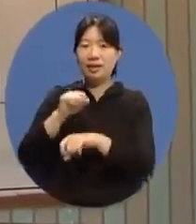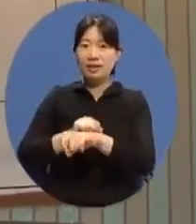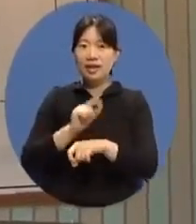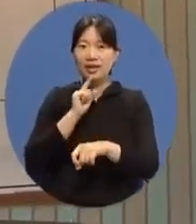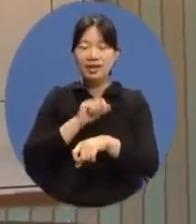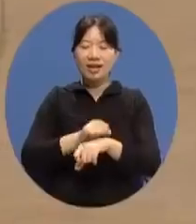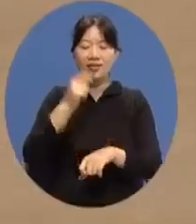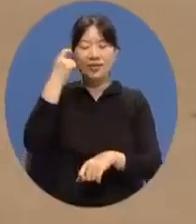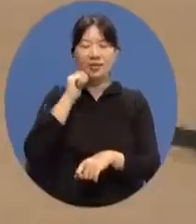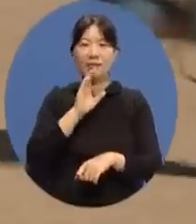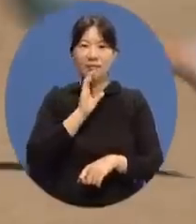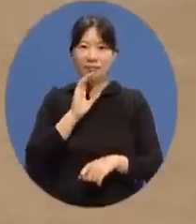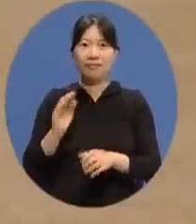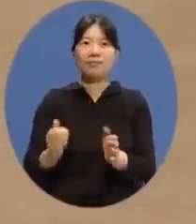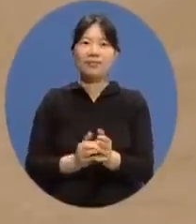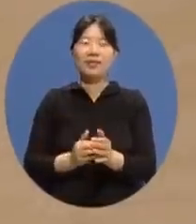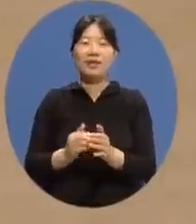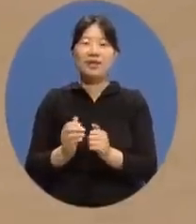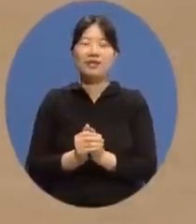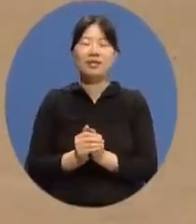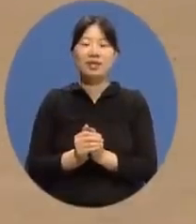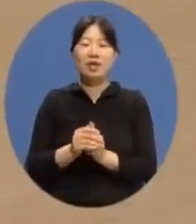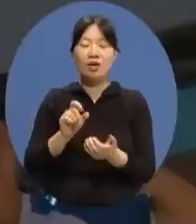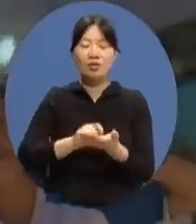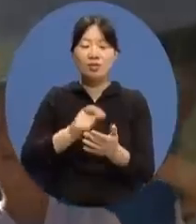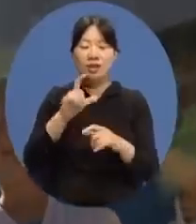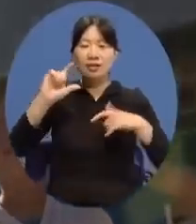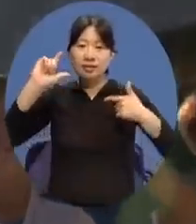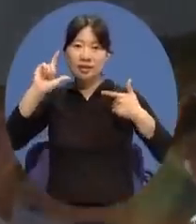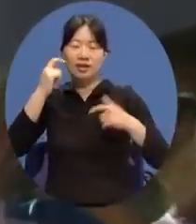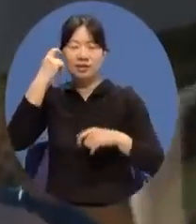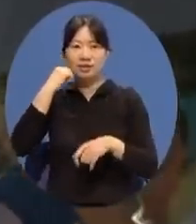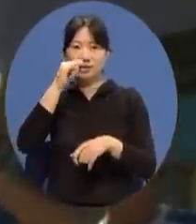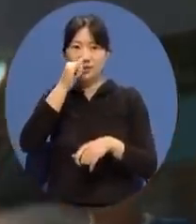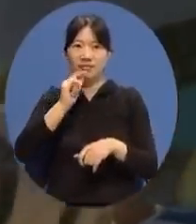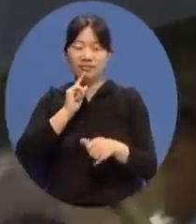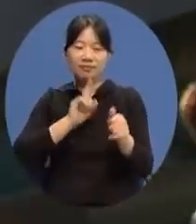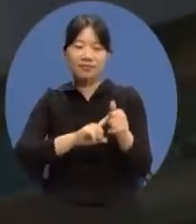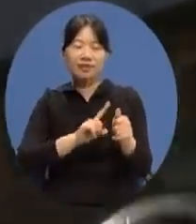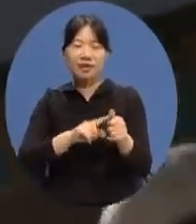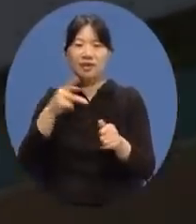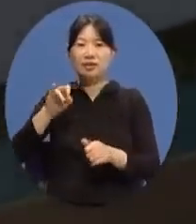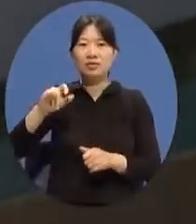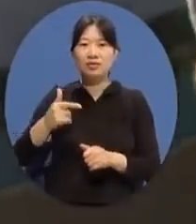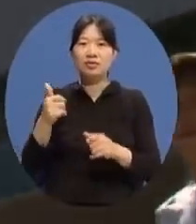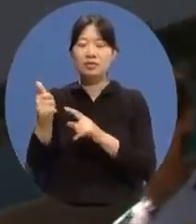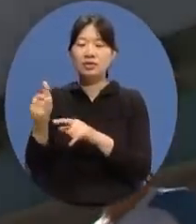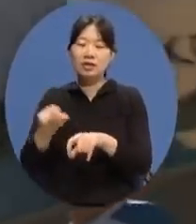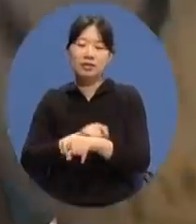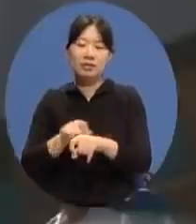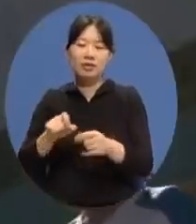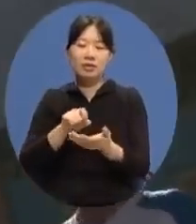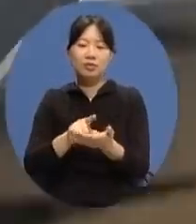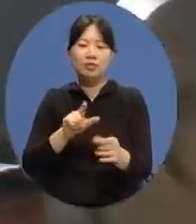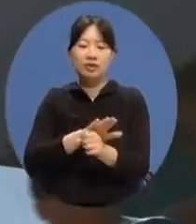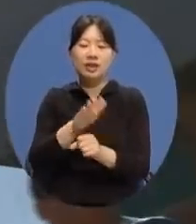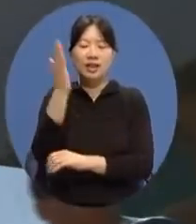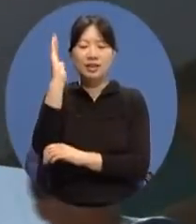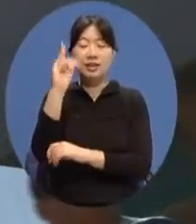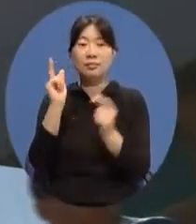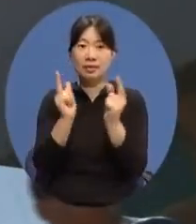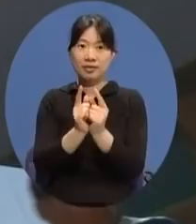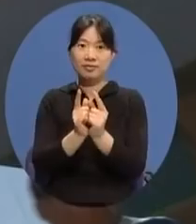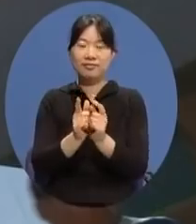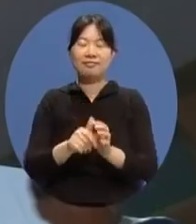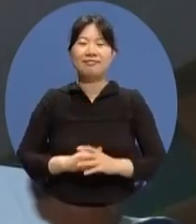잘한다고 느껴져요. 그냥 차세대 축구 스타를 꿈꾸는 슛돌이 상준이의 특별한 축구 사랑 이야기를